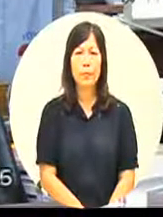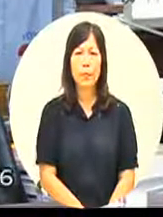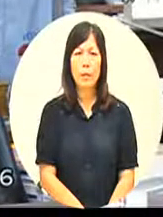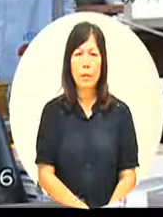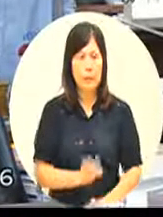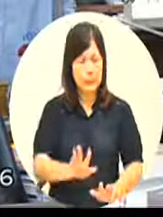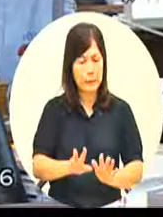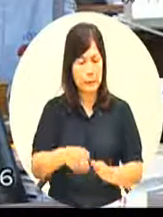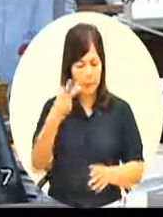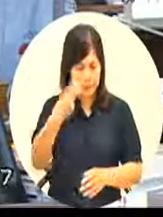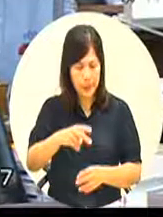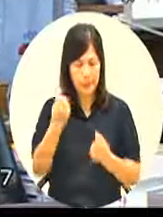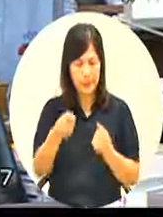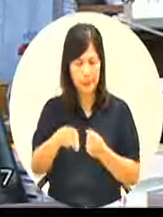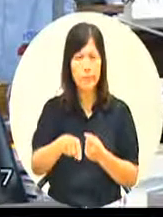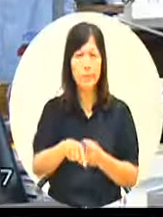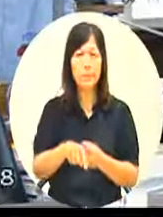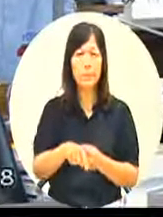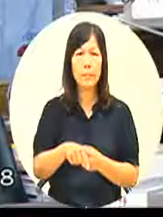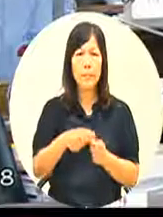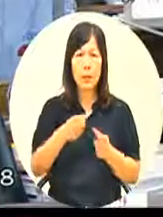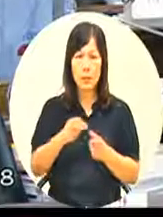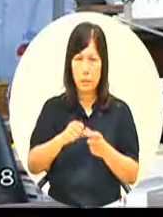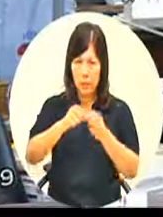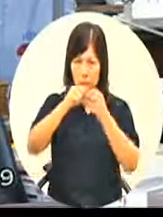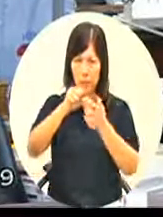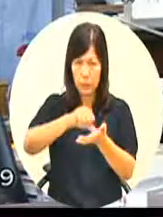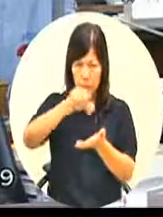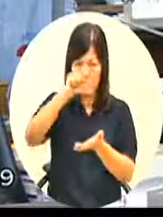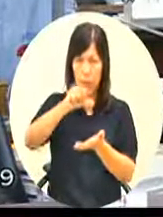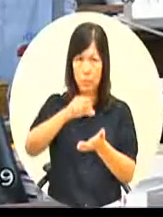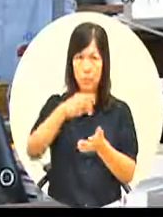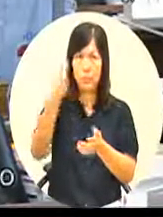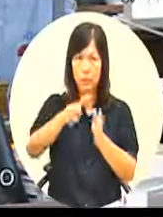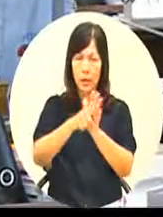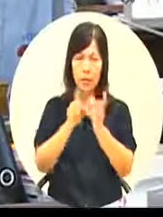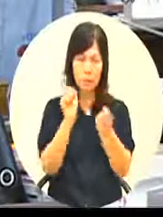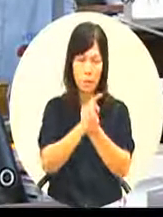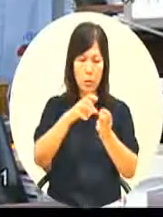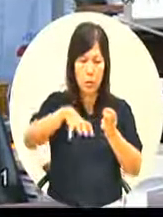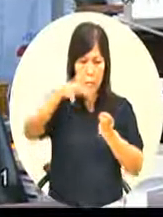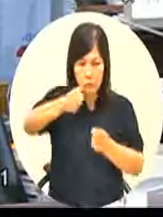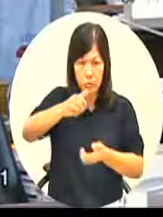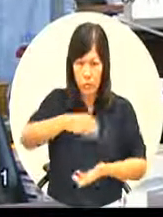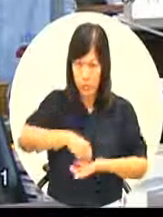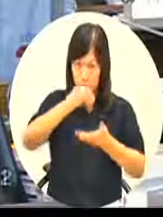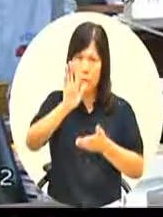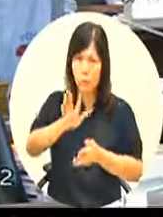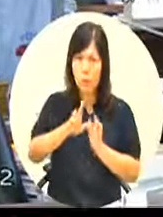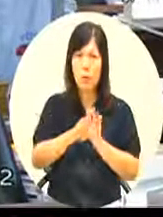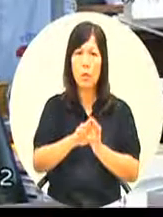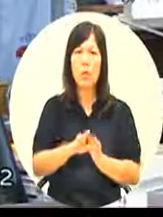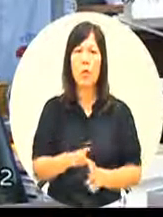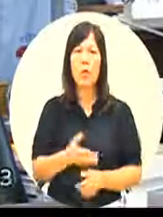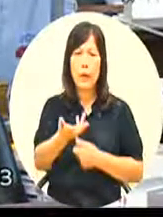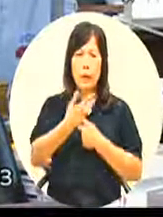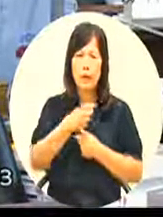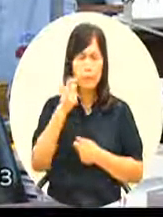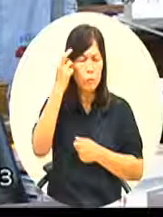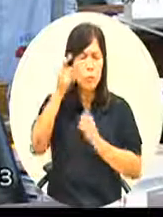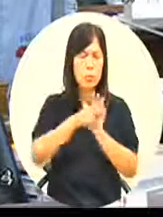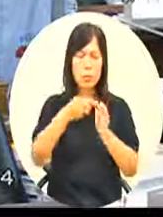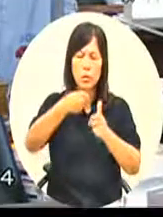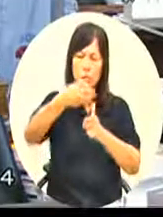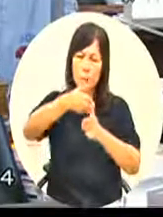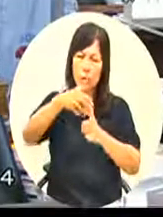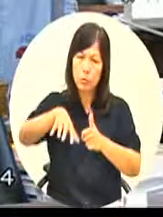今天在这里第五度又在这里跟局长提出这个，让我们觉得说教育局在